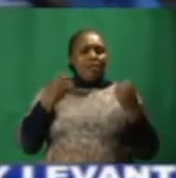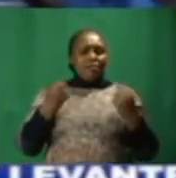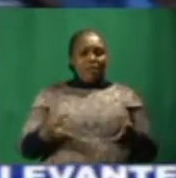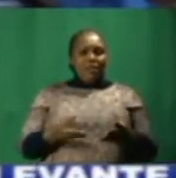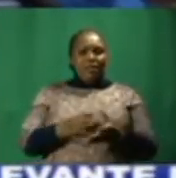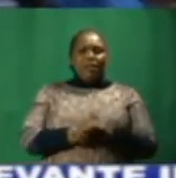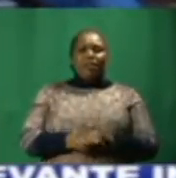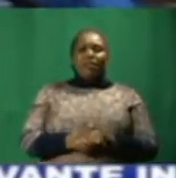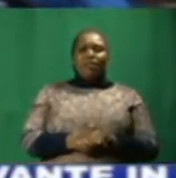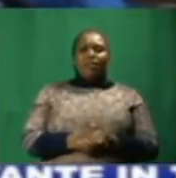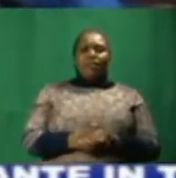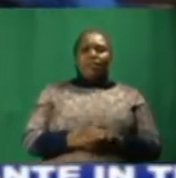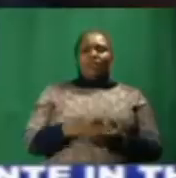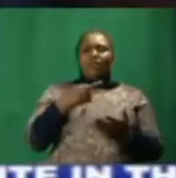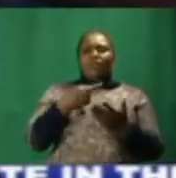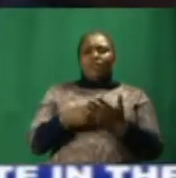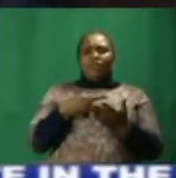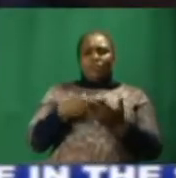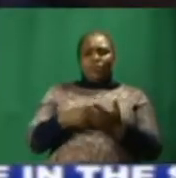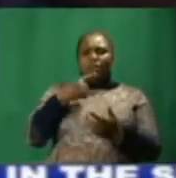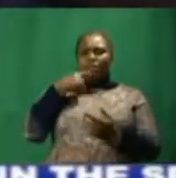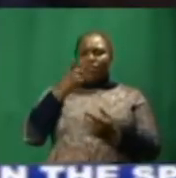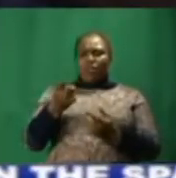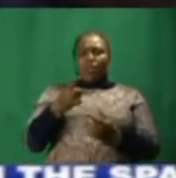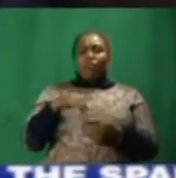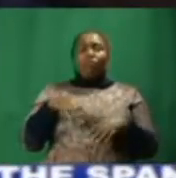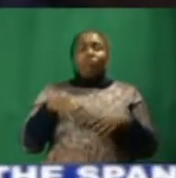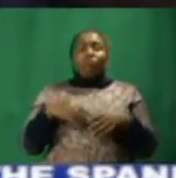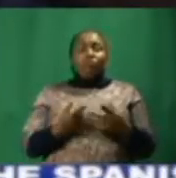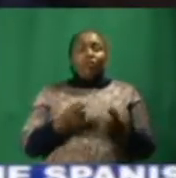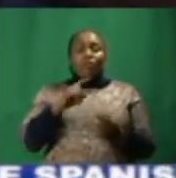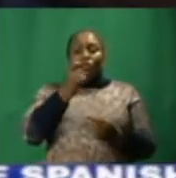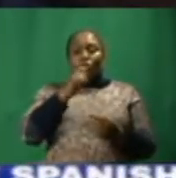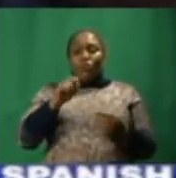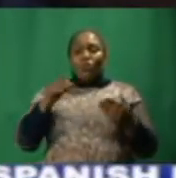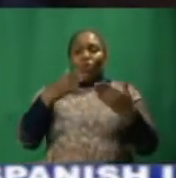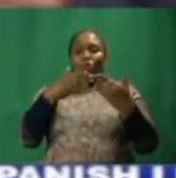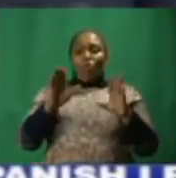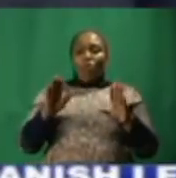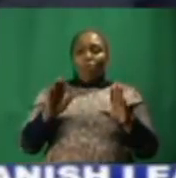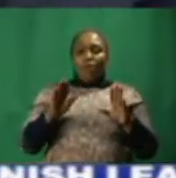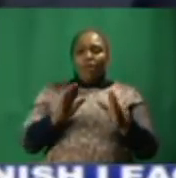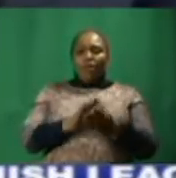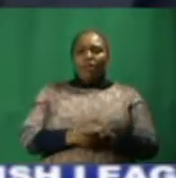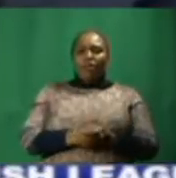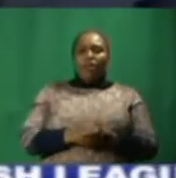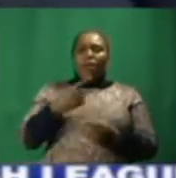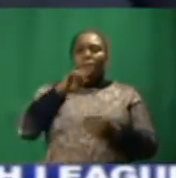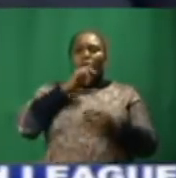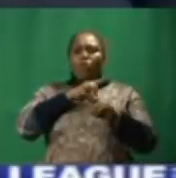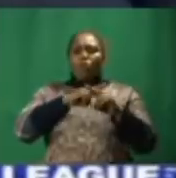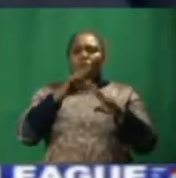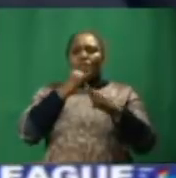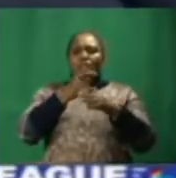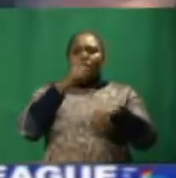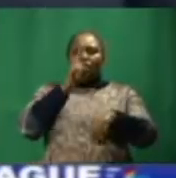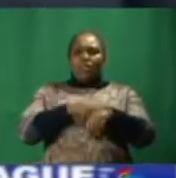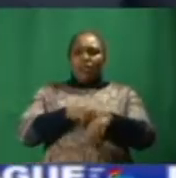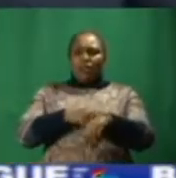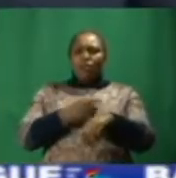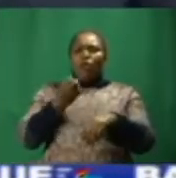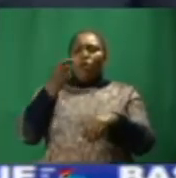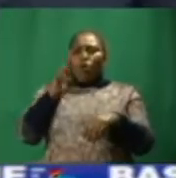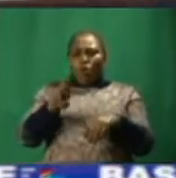Imibiko ithi kukhalwa ngekuthi tikolwa tavulwa kusangakafiki isikhathi noma ke